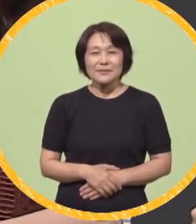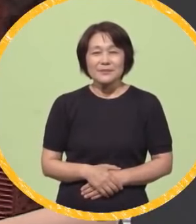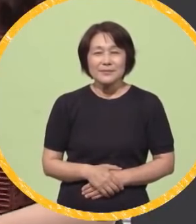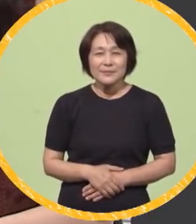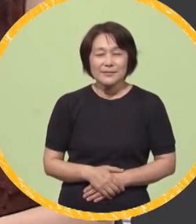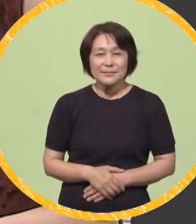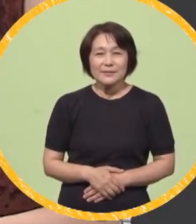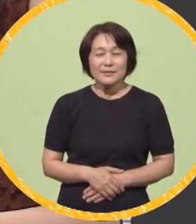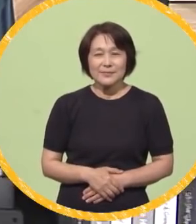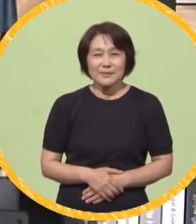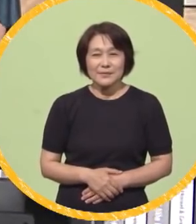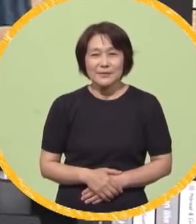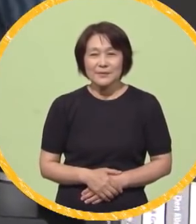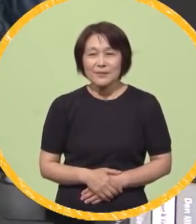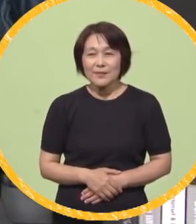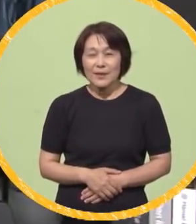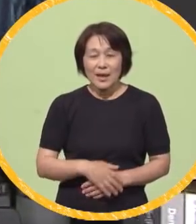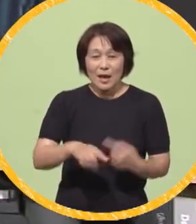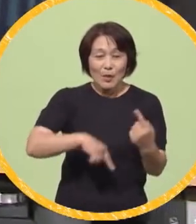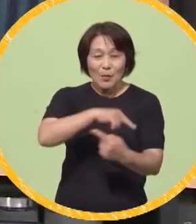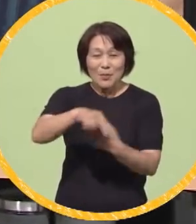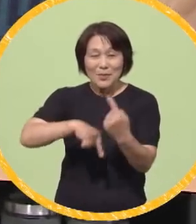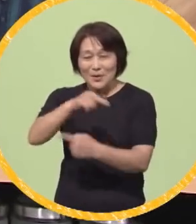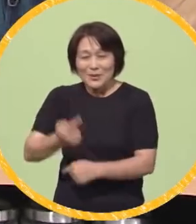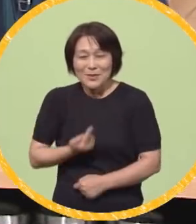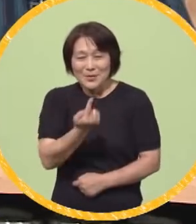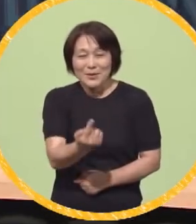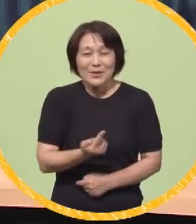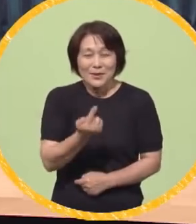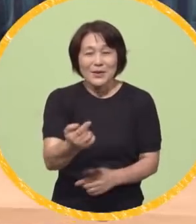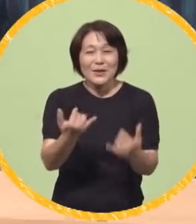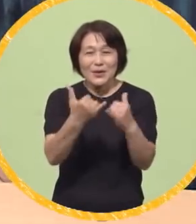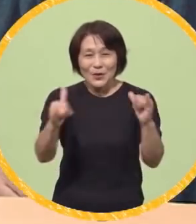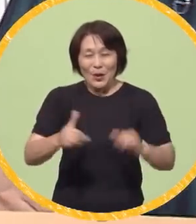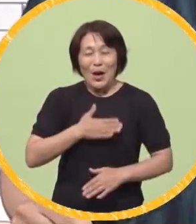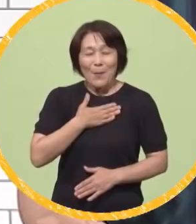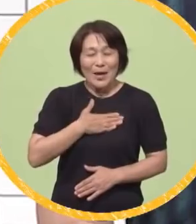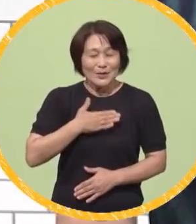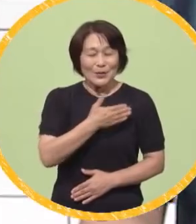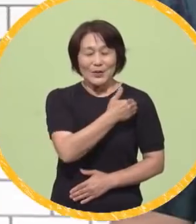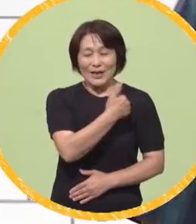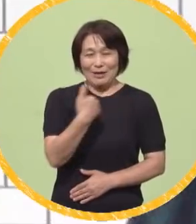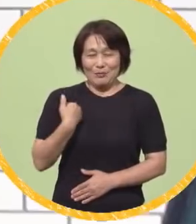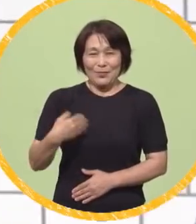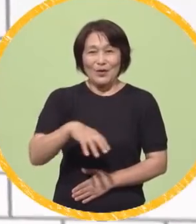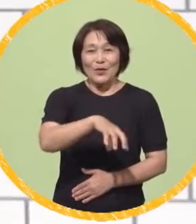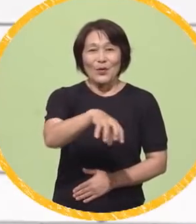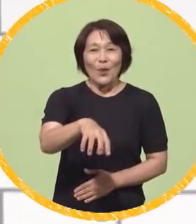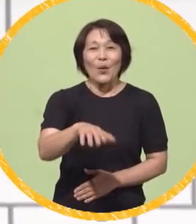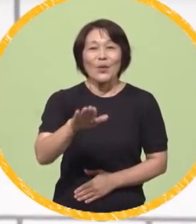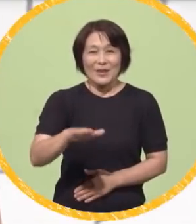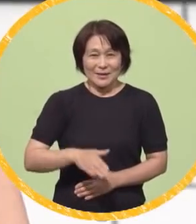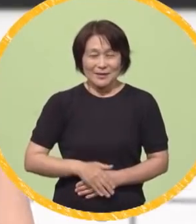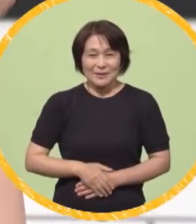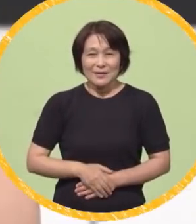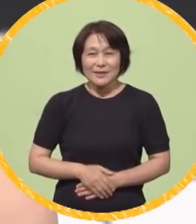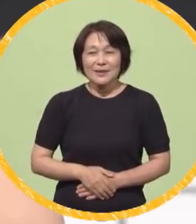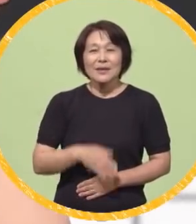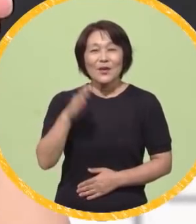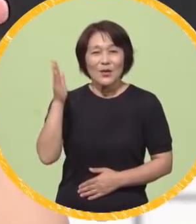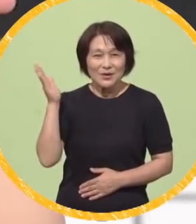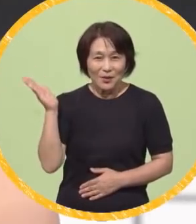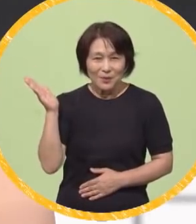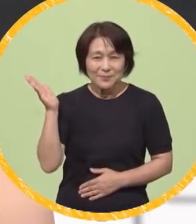出てますかね、噛んだ時に リピーターにも満足していただける情報を探してまいりました。では早速ご覧ください、ど